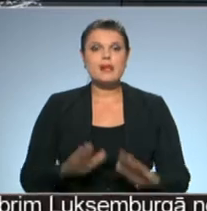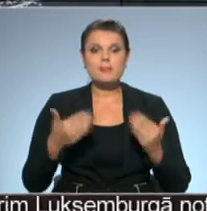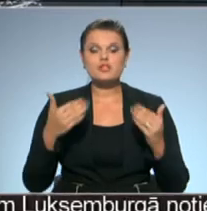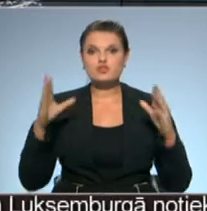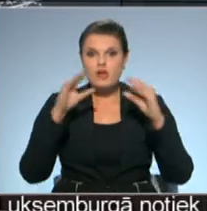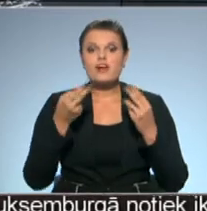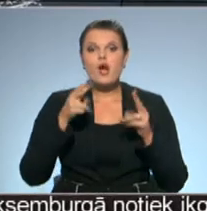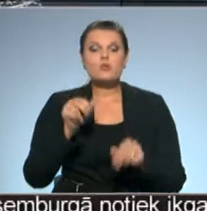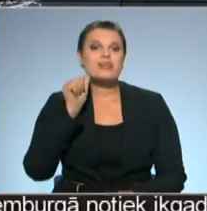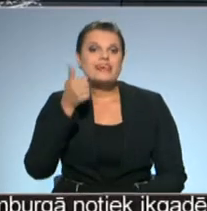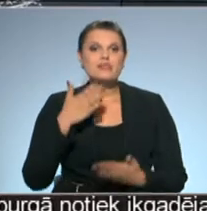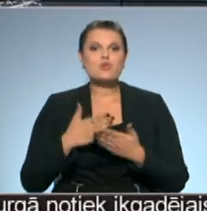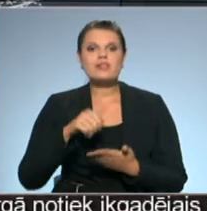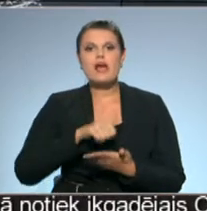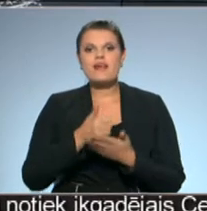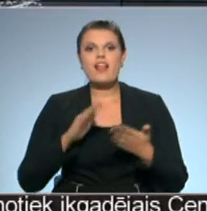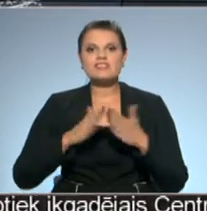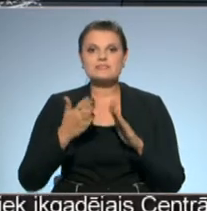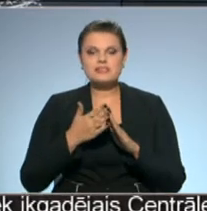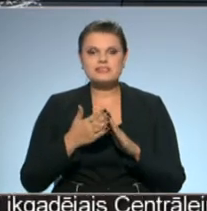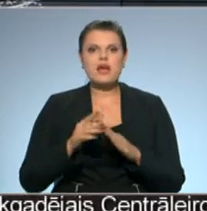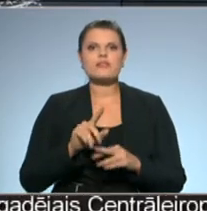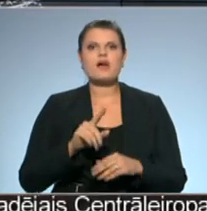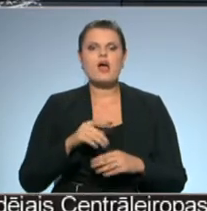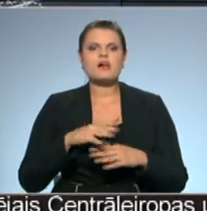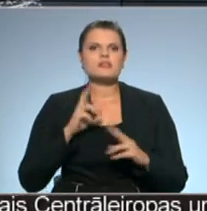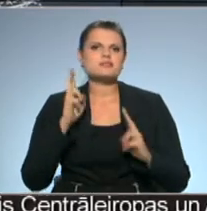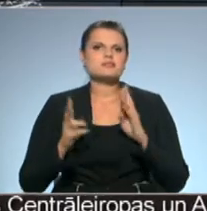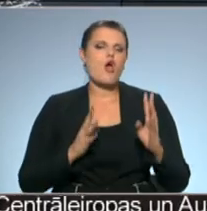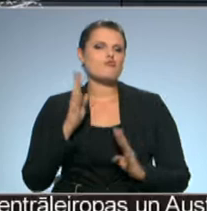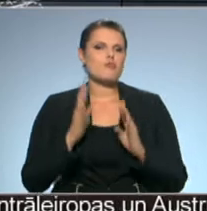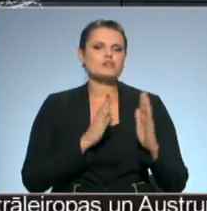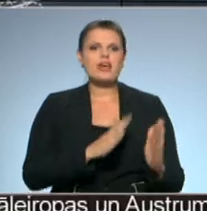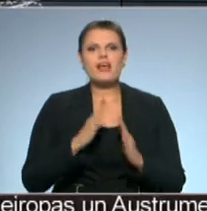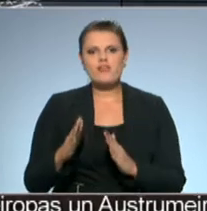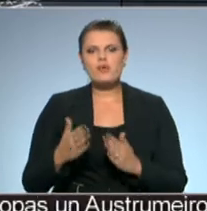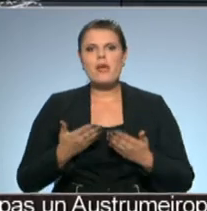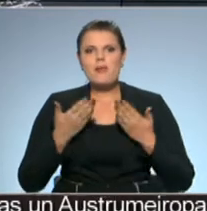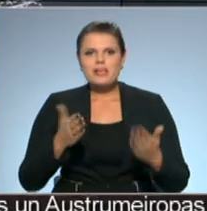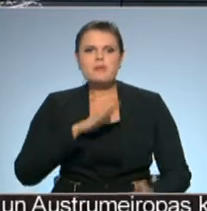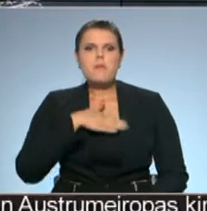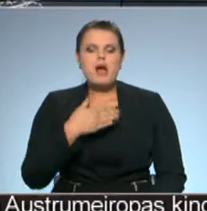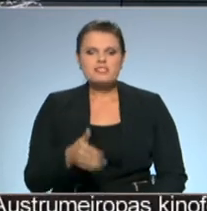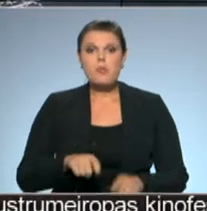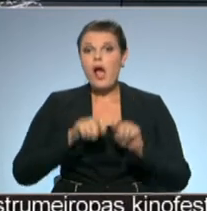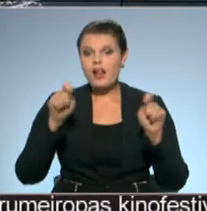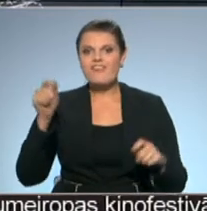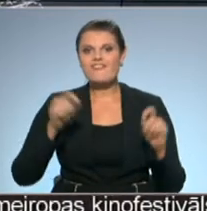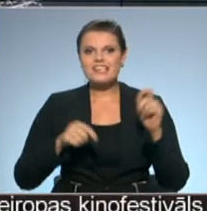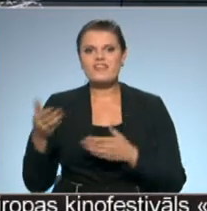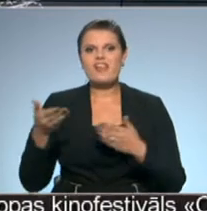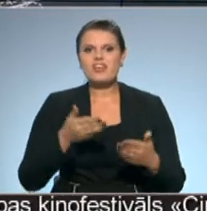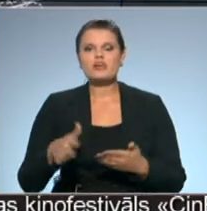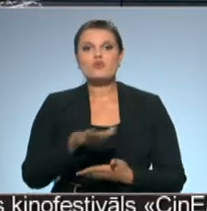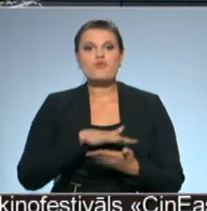Bet jau šovakar un rīt galvaspilsētā izaudzis vesels skaņu mežs. Gatavojoties piedzīvojumiem, pārdzīvojumiem un atklājumiem, jo festivālā viesu